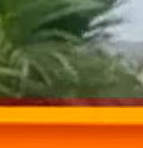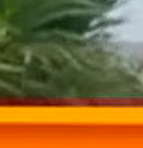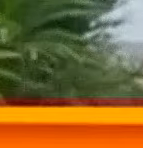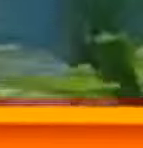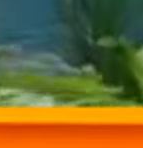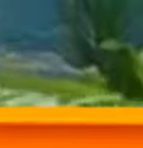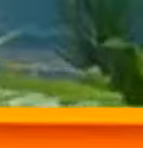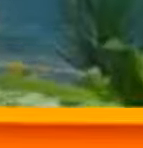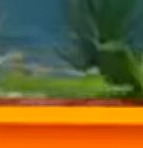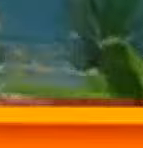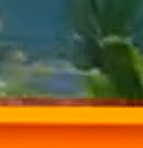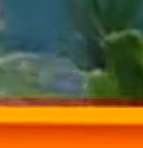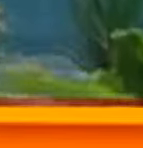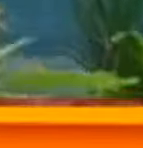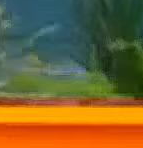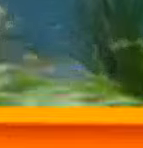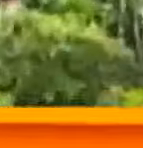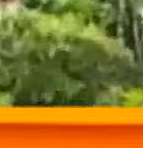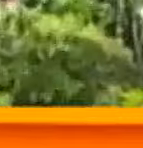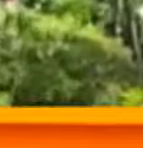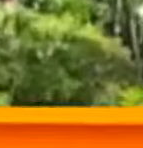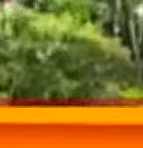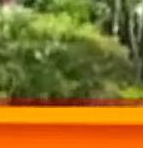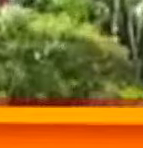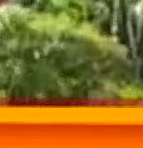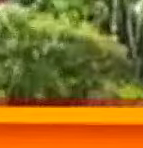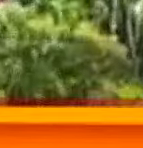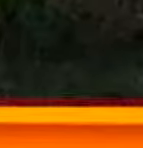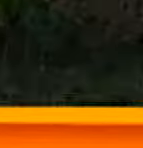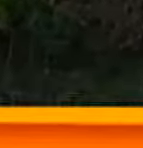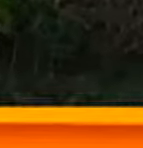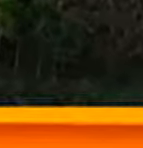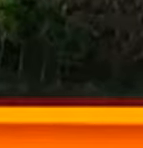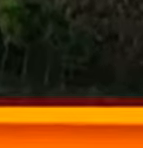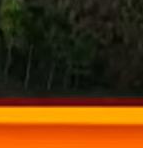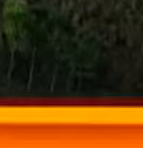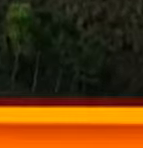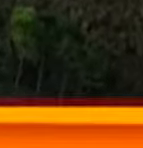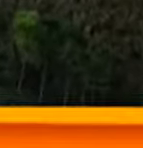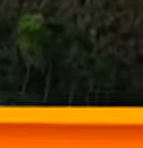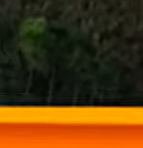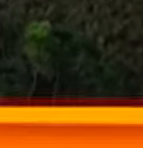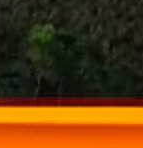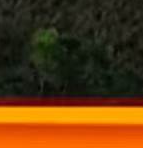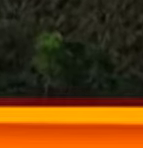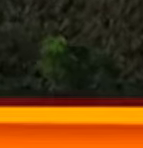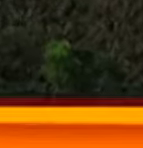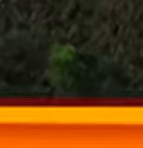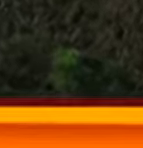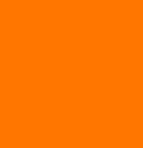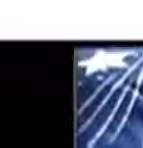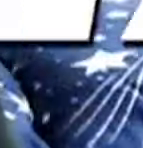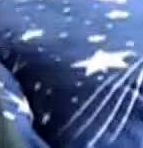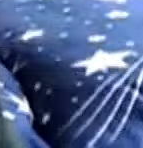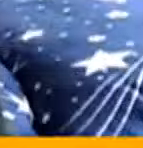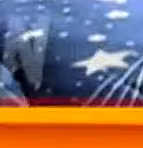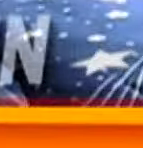Kontrobersyal na resort sa gitna ng Chocolate Hills, pansamantala nang isinara. Mga empleyado nawalan ng trabaho.